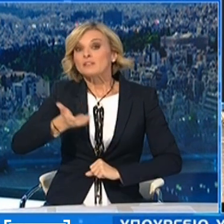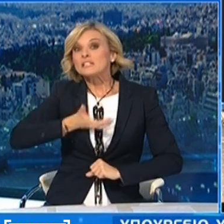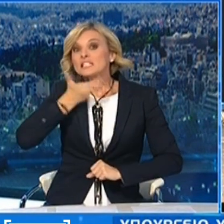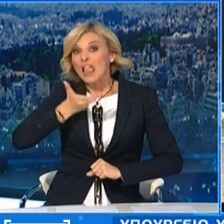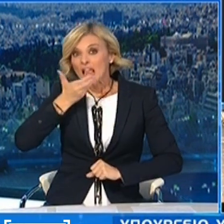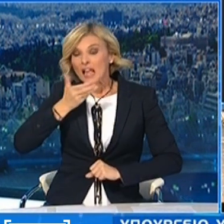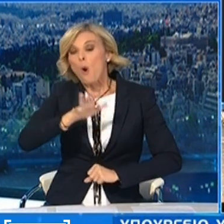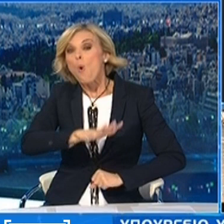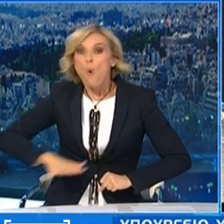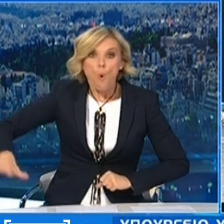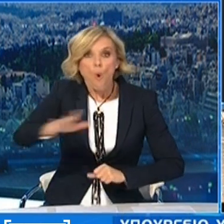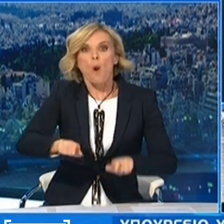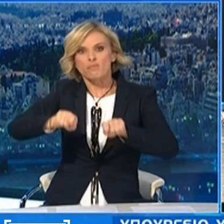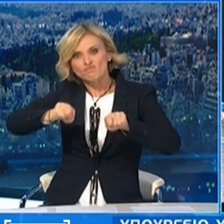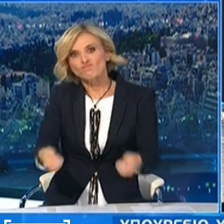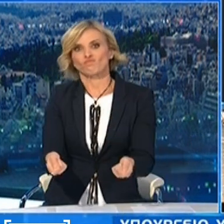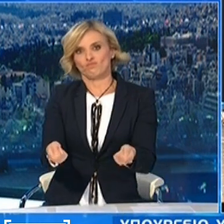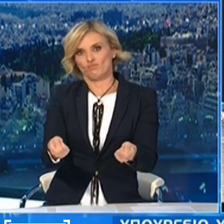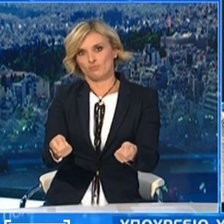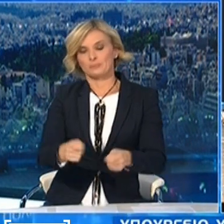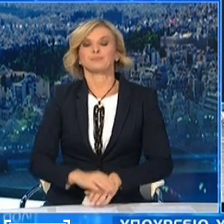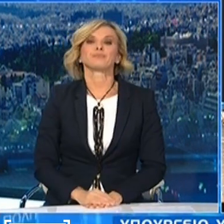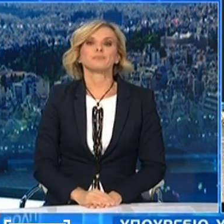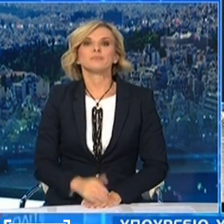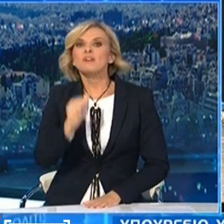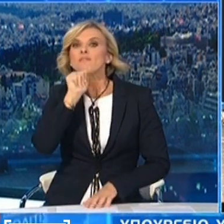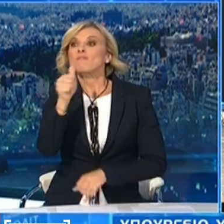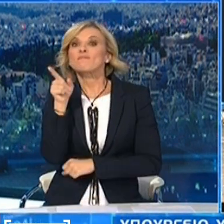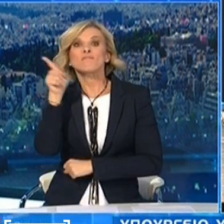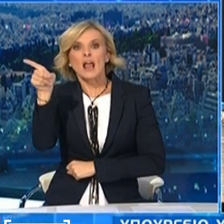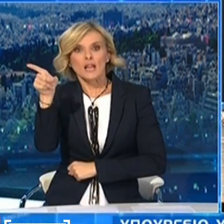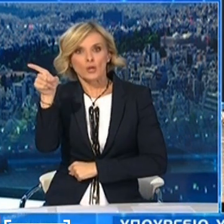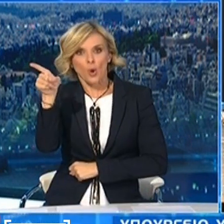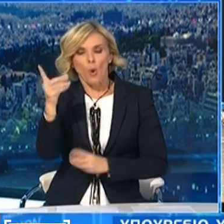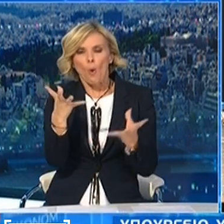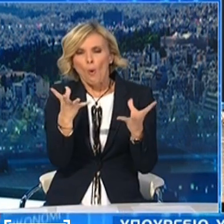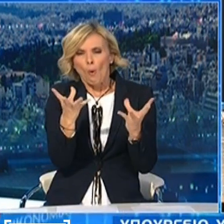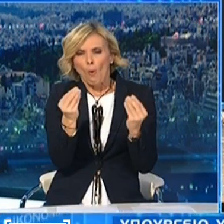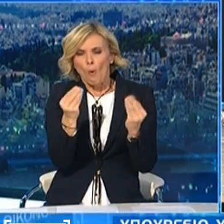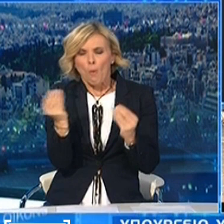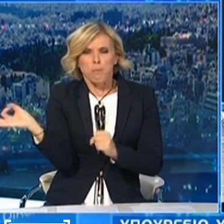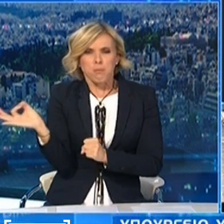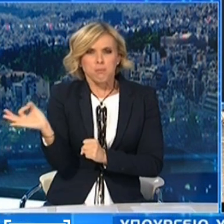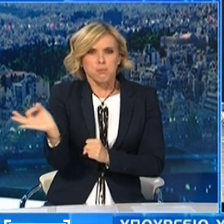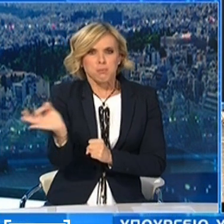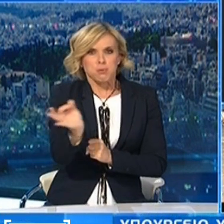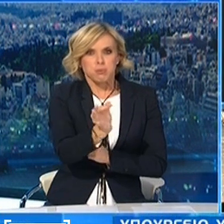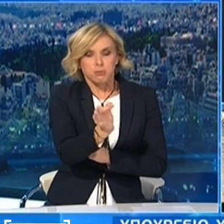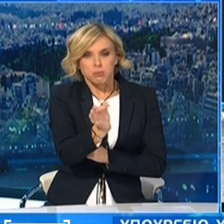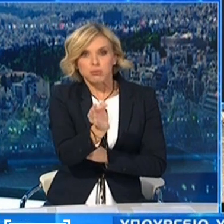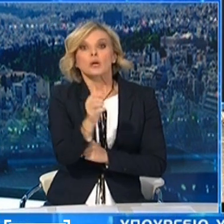της επιδημίας. Το Βέλγιο, με σχεδόν 900 θανάτους ανά εκατομμύριο πληθυσμό από COVID-19 από την αρχή της